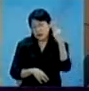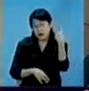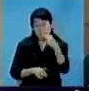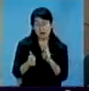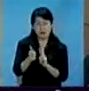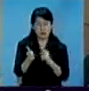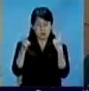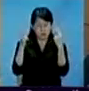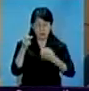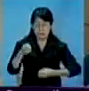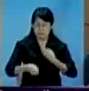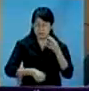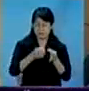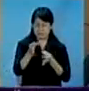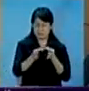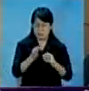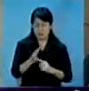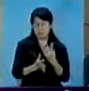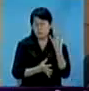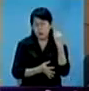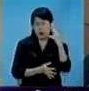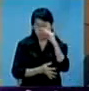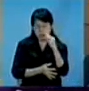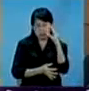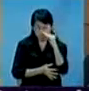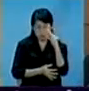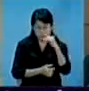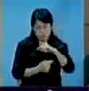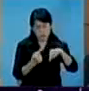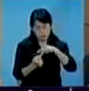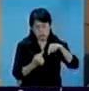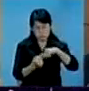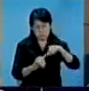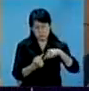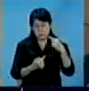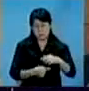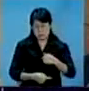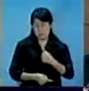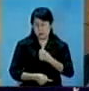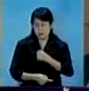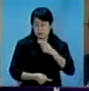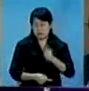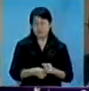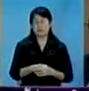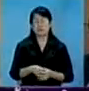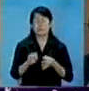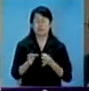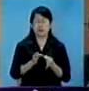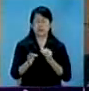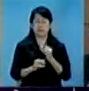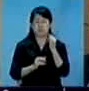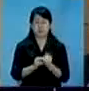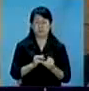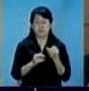แต่เมื่อคืนนี้หลายรอบด้วยความอดทนเมื่อชี้แจงจบต้องมี